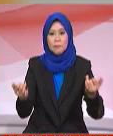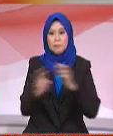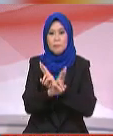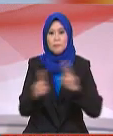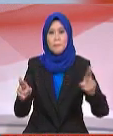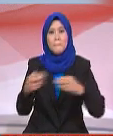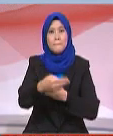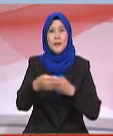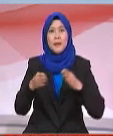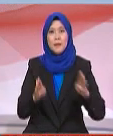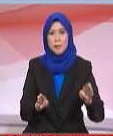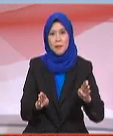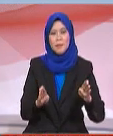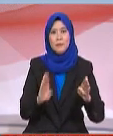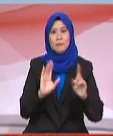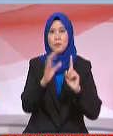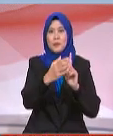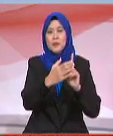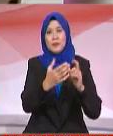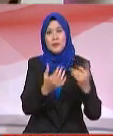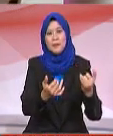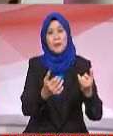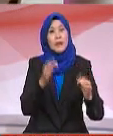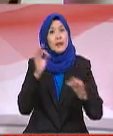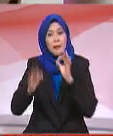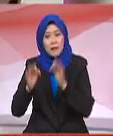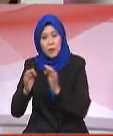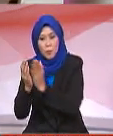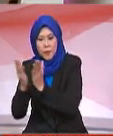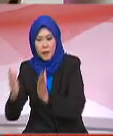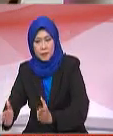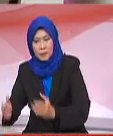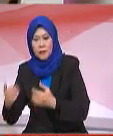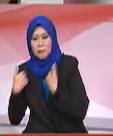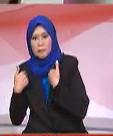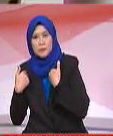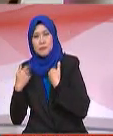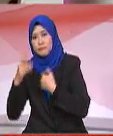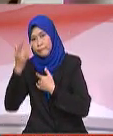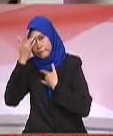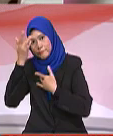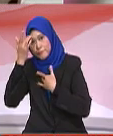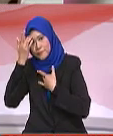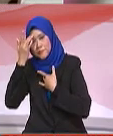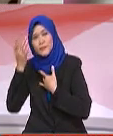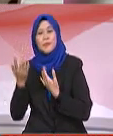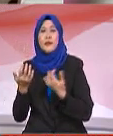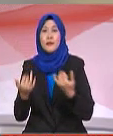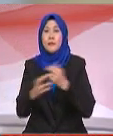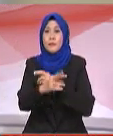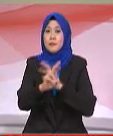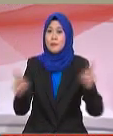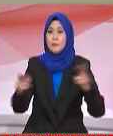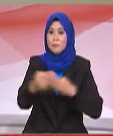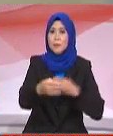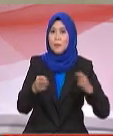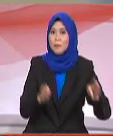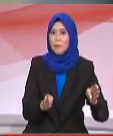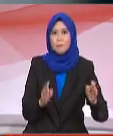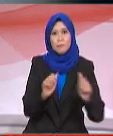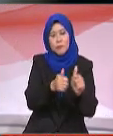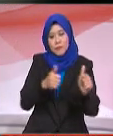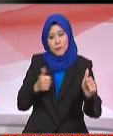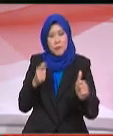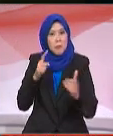menyediakan bilik isolasi dan alternatif sekiranya ada calon yang bergejala. Persediaan itu bagi mengelak